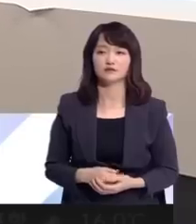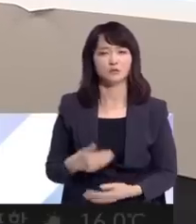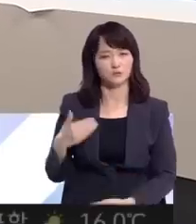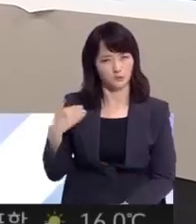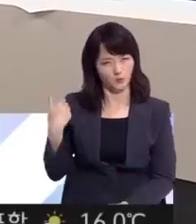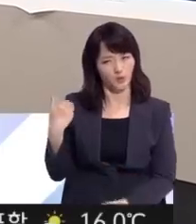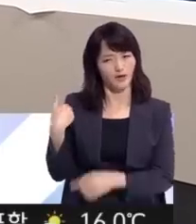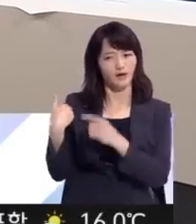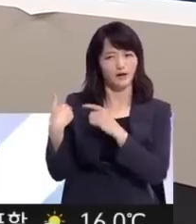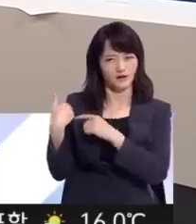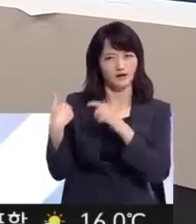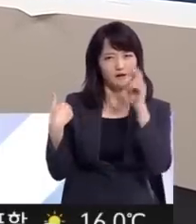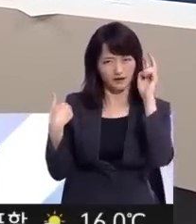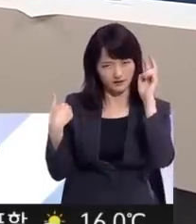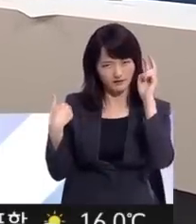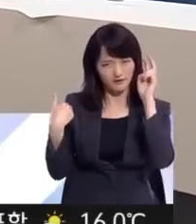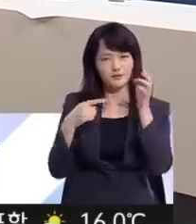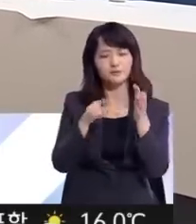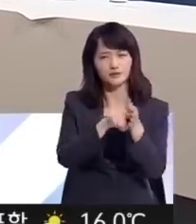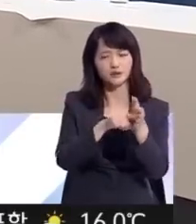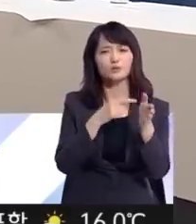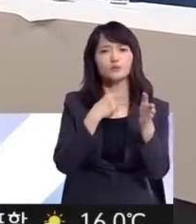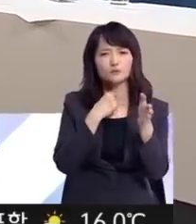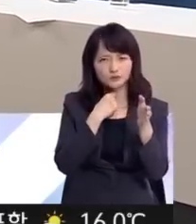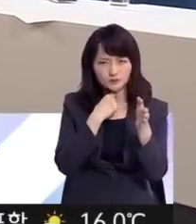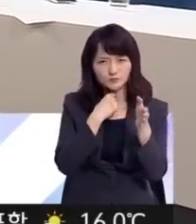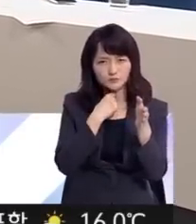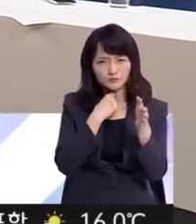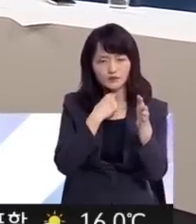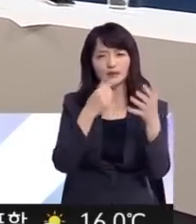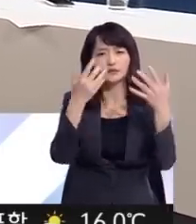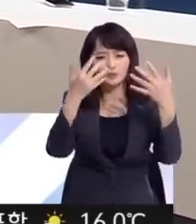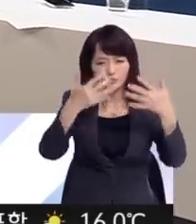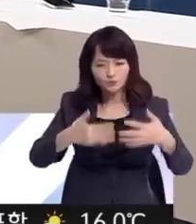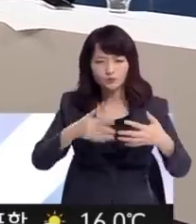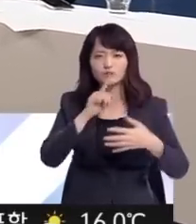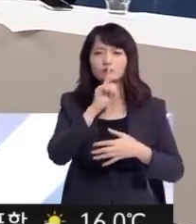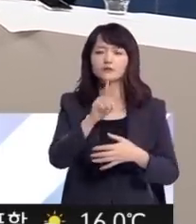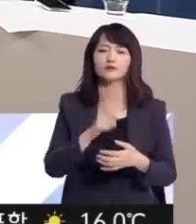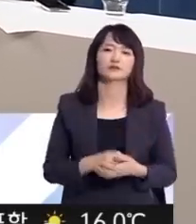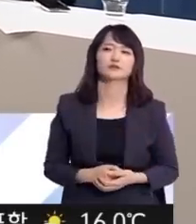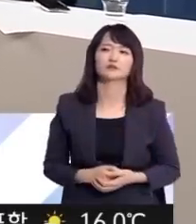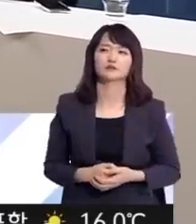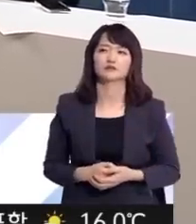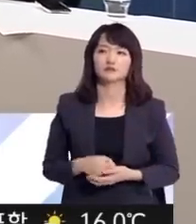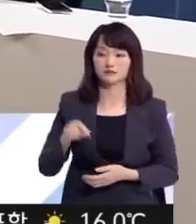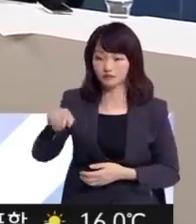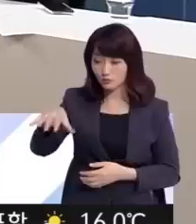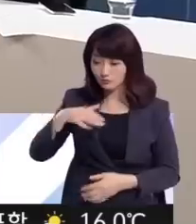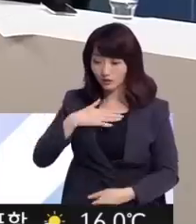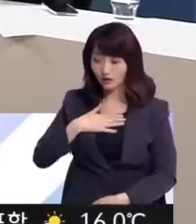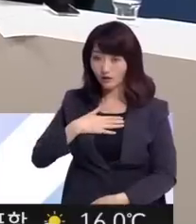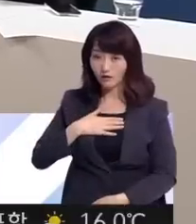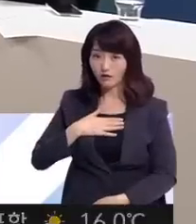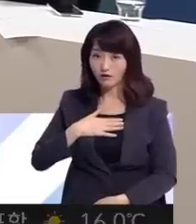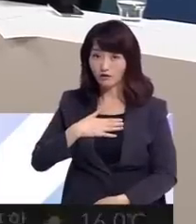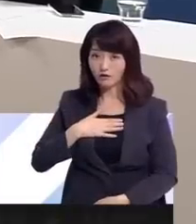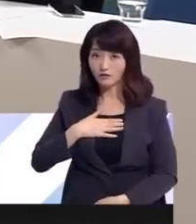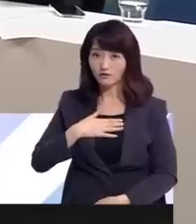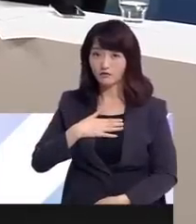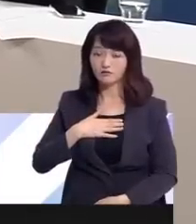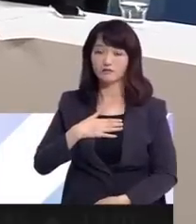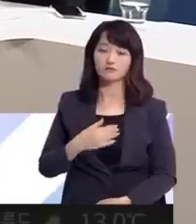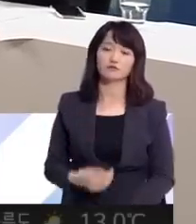몰랐을 것이다 몰랐을 거라고 믿고 싶다라고 말씀을 전제를 달고 말씀을 했는데 여기는 지금 알았다는 걸 증명하고 있어요 스스로